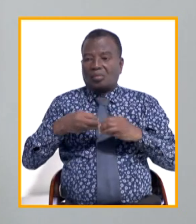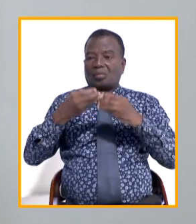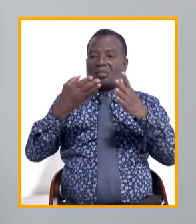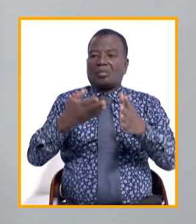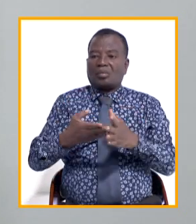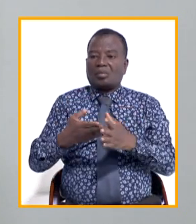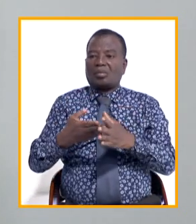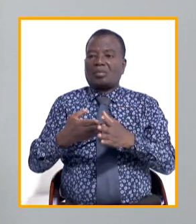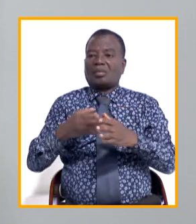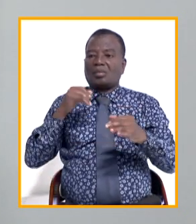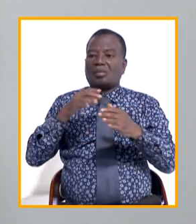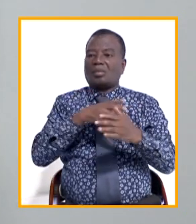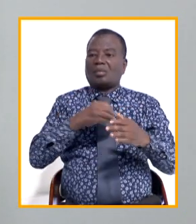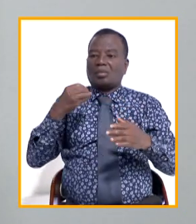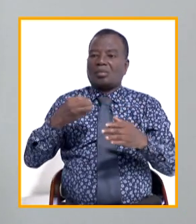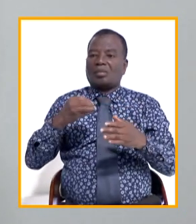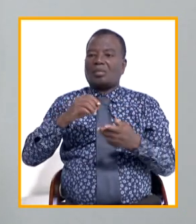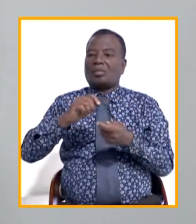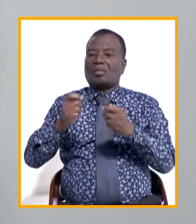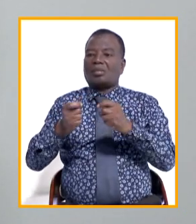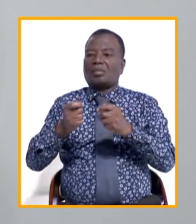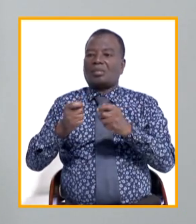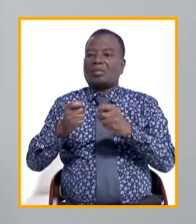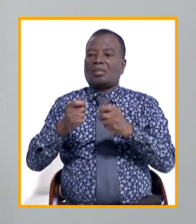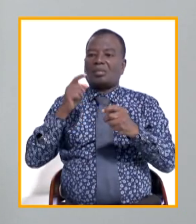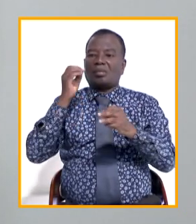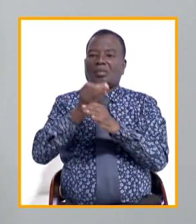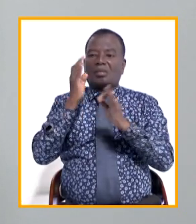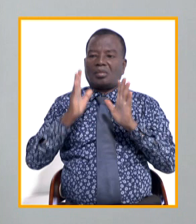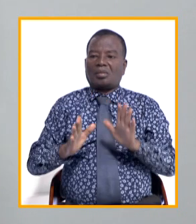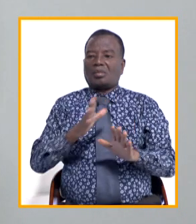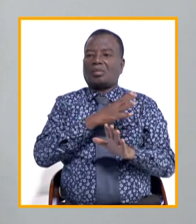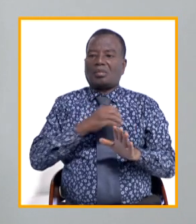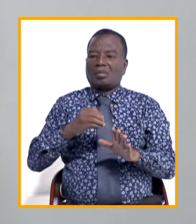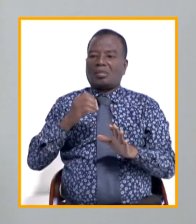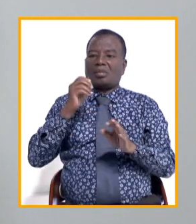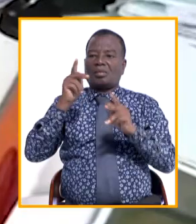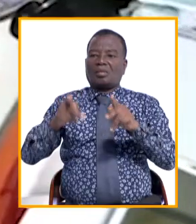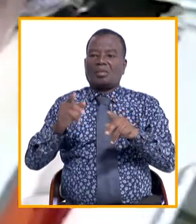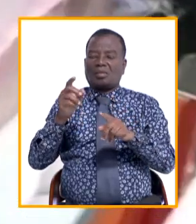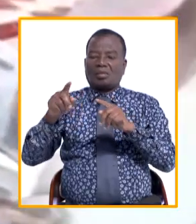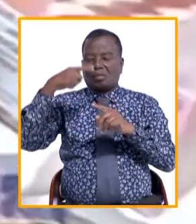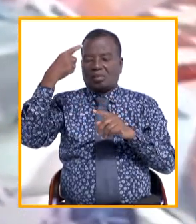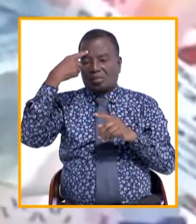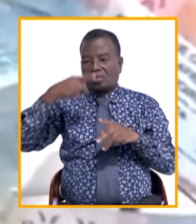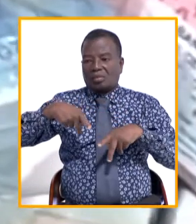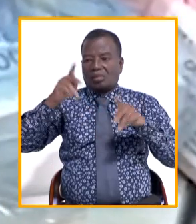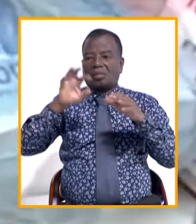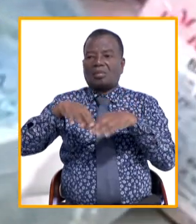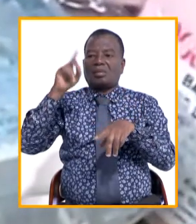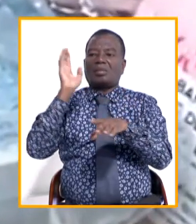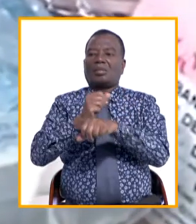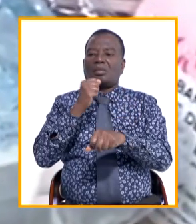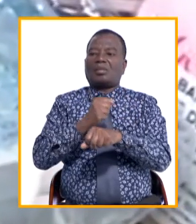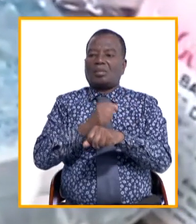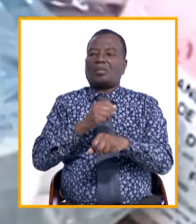une culture d'intégrité et de redevabilité chez les fonctionnaires et agents de l'État. Ce qui a permis à la Côte d'Ivoire de